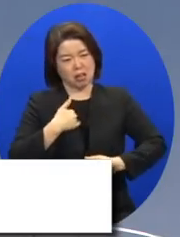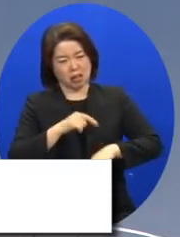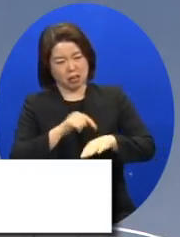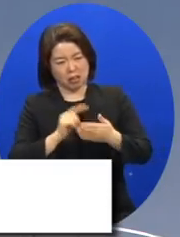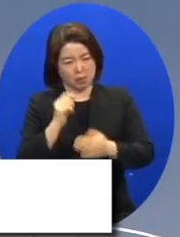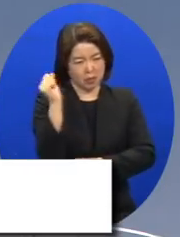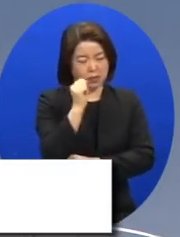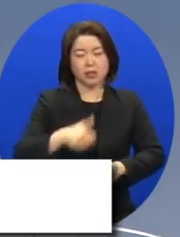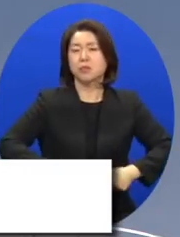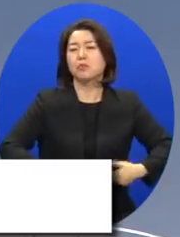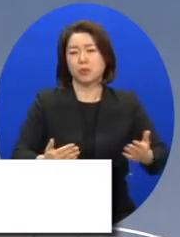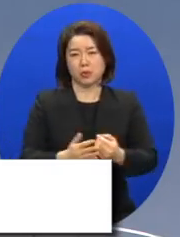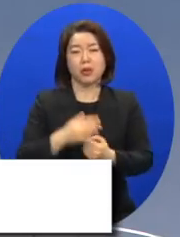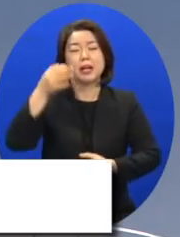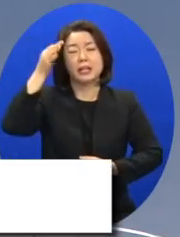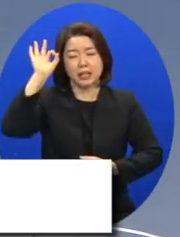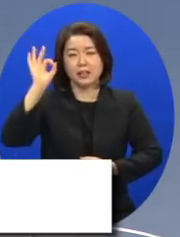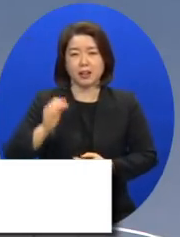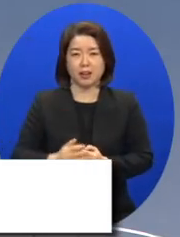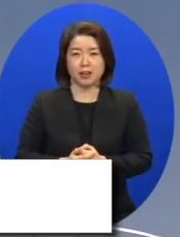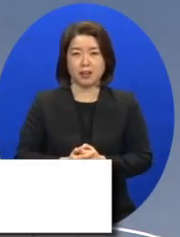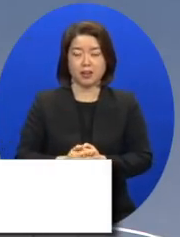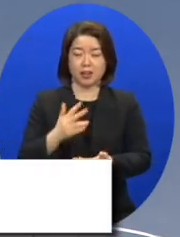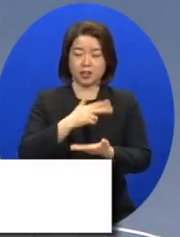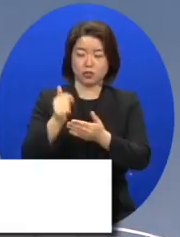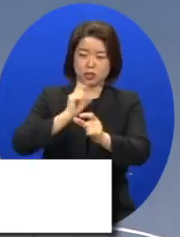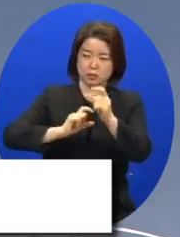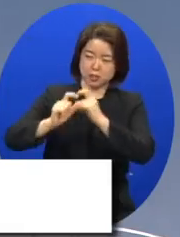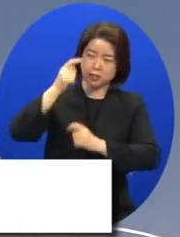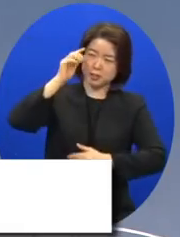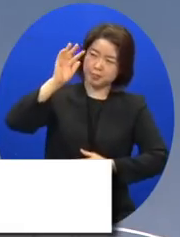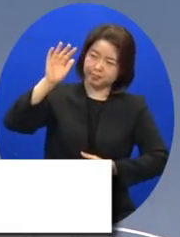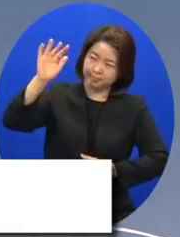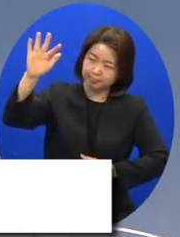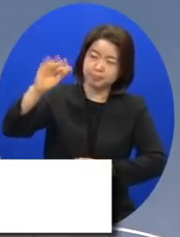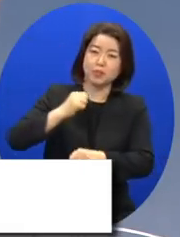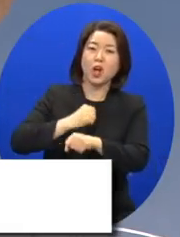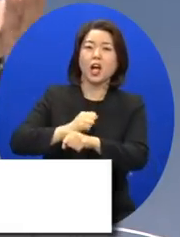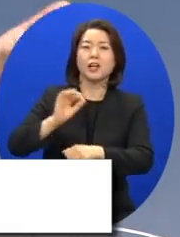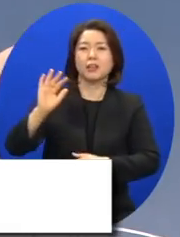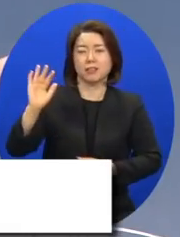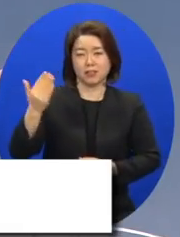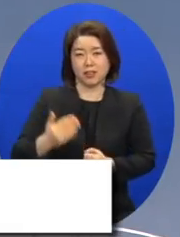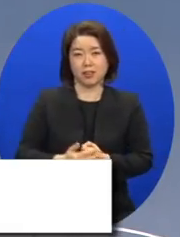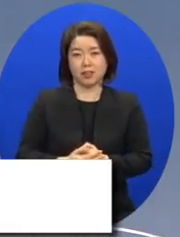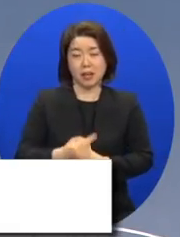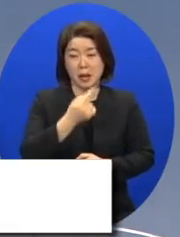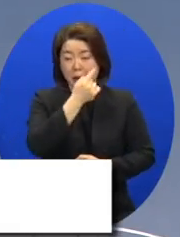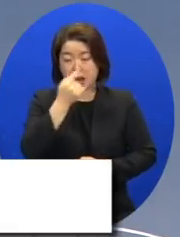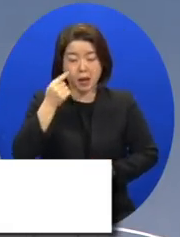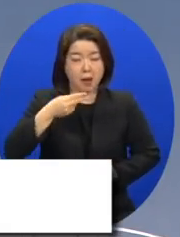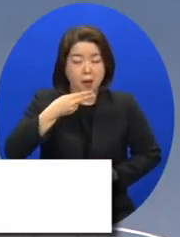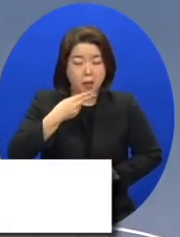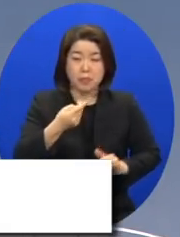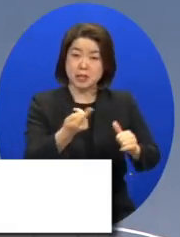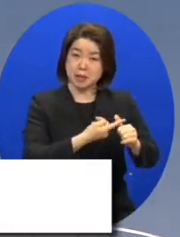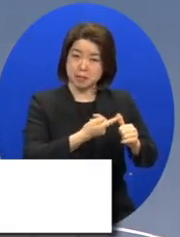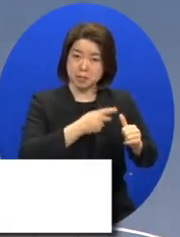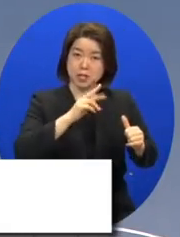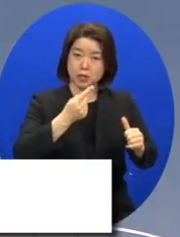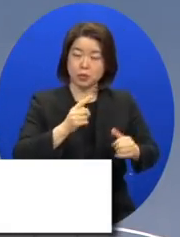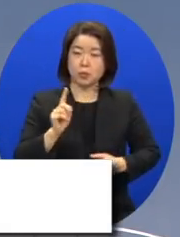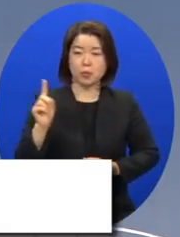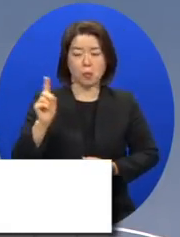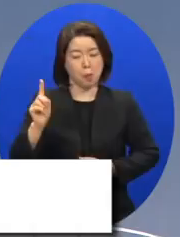깨닫게 되고 그리고 주님을 터 사모하게 된 2r 근거 없는 비난 조차도 어떤 때는